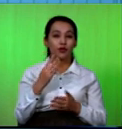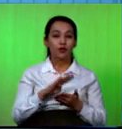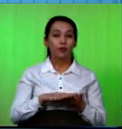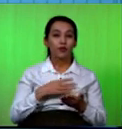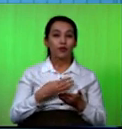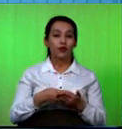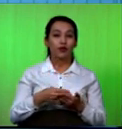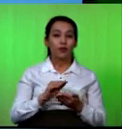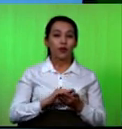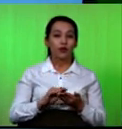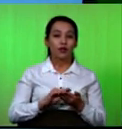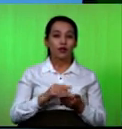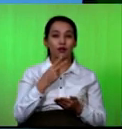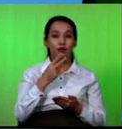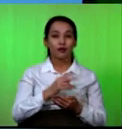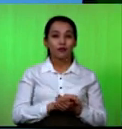e'tiboringizni qarating.